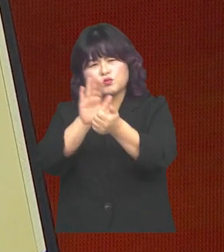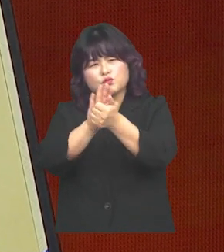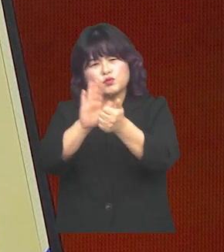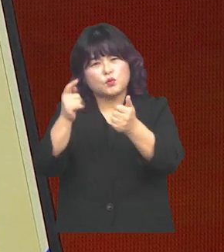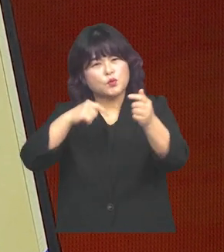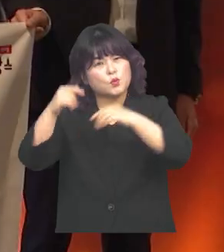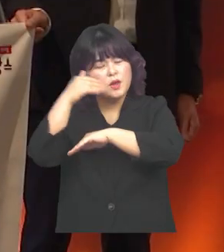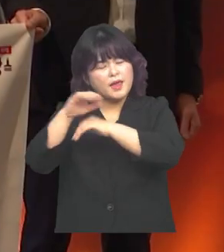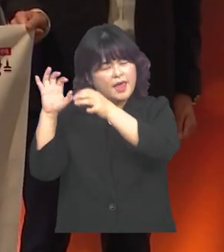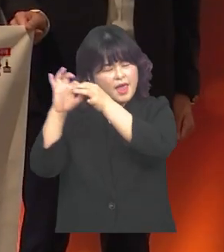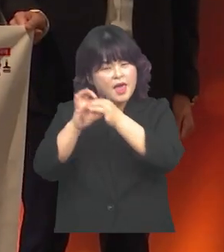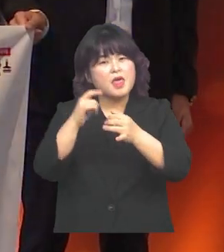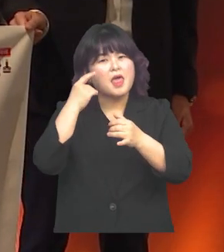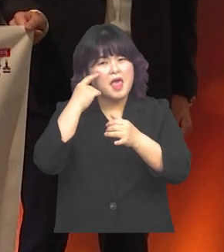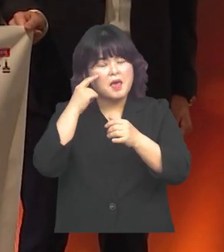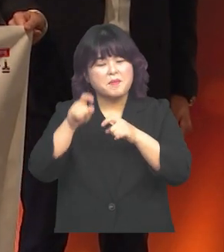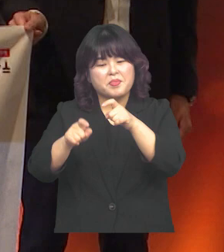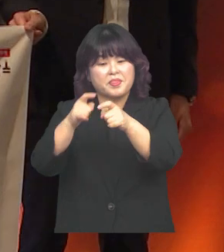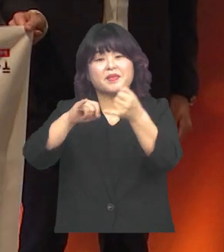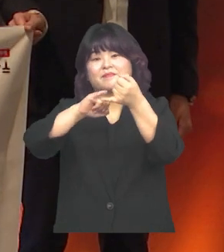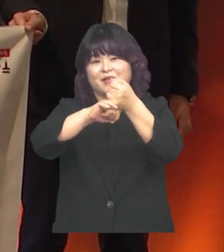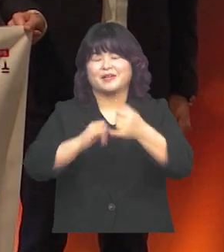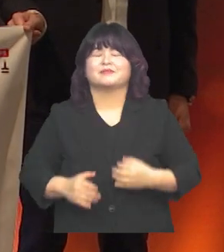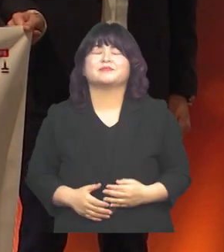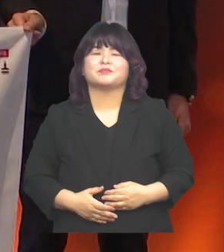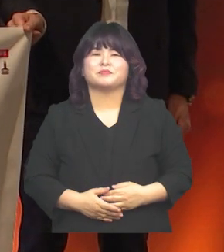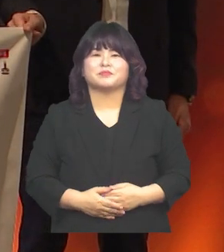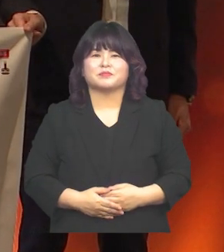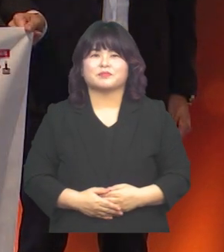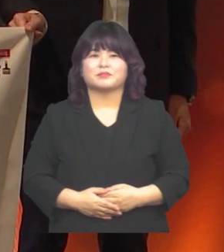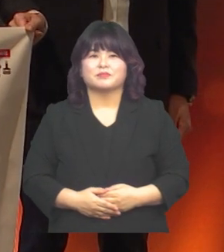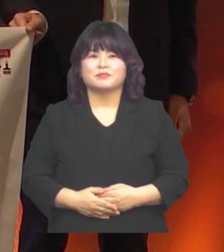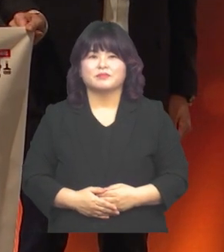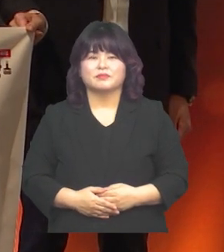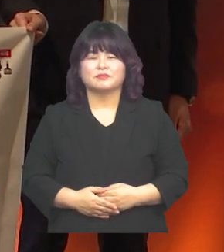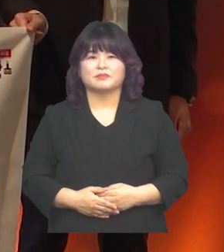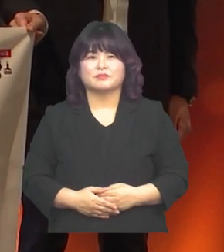데 도움이 되는 정책을 계속 발굴해서 시행하겠다고 말했습니다.